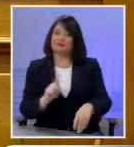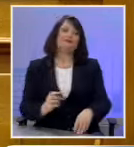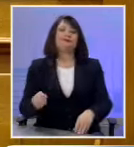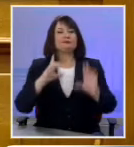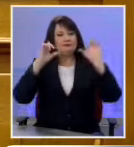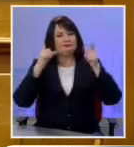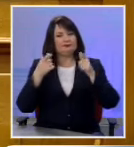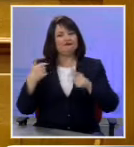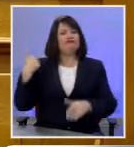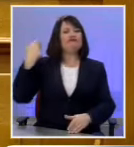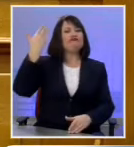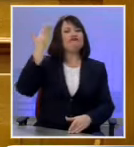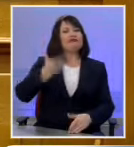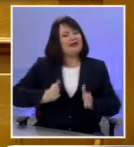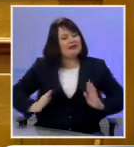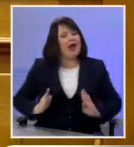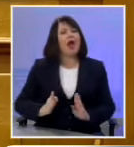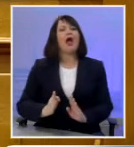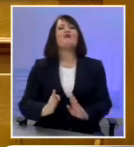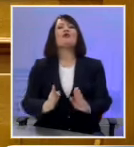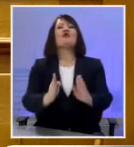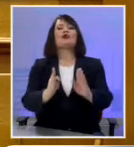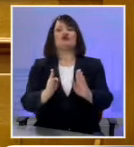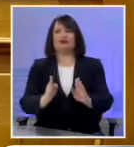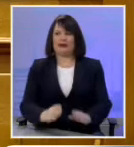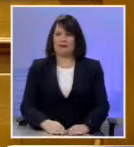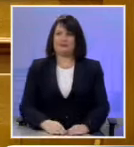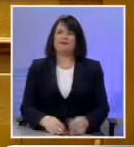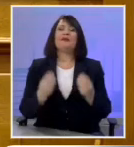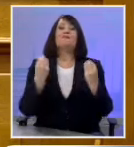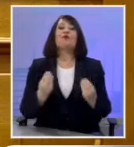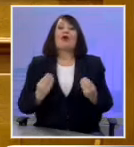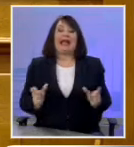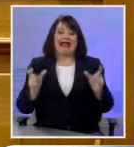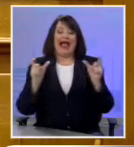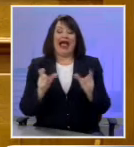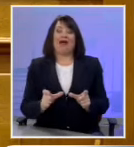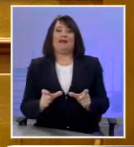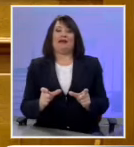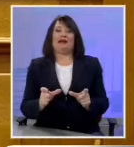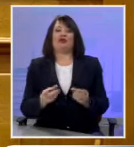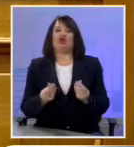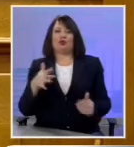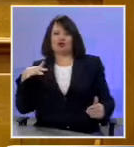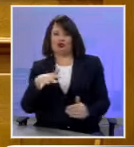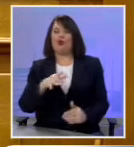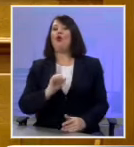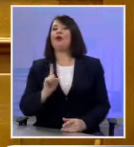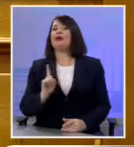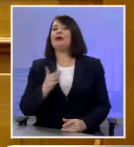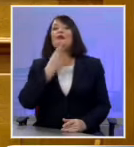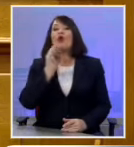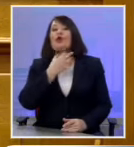ήρθε από μακριά και θα πάει μακρύτερα. Η καλύτερη άμυνα δεν είναι πάντα η επίθεση.